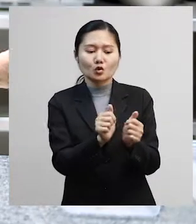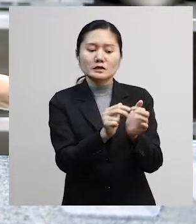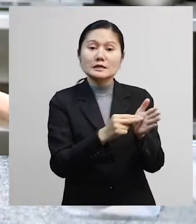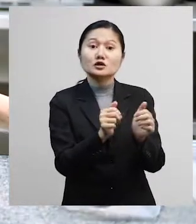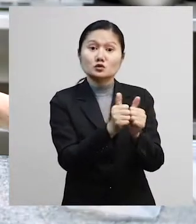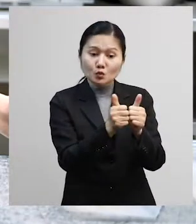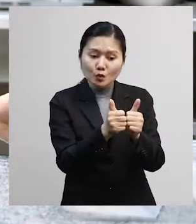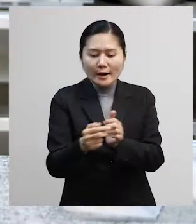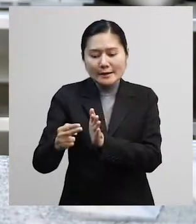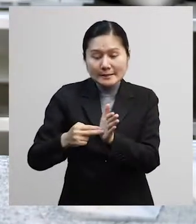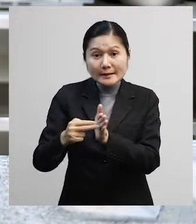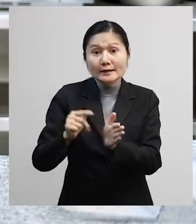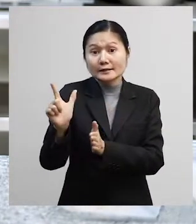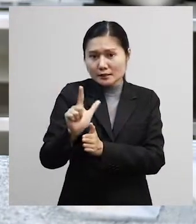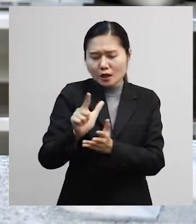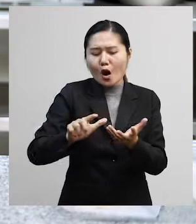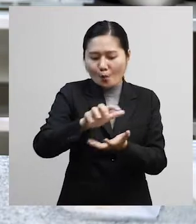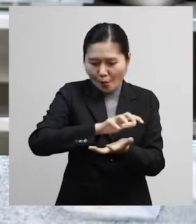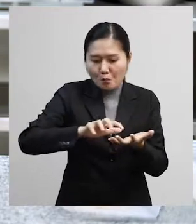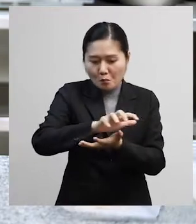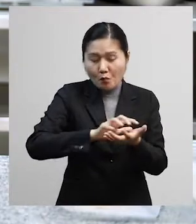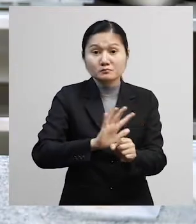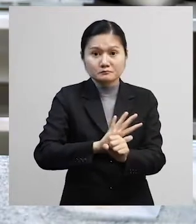ตอร์แล้วก็เนยเนี่ยก็จะเข้ากันดี